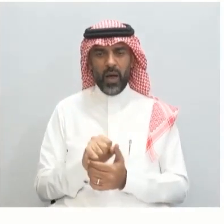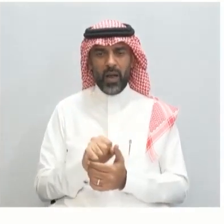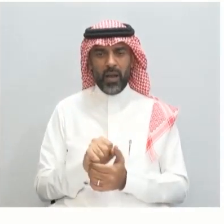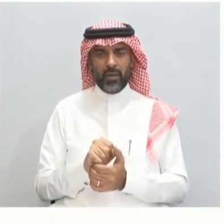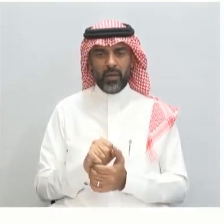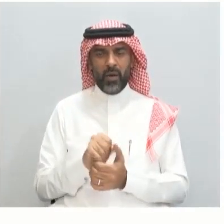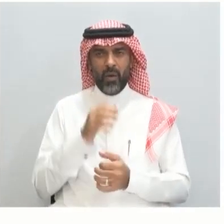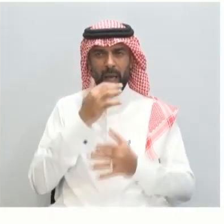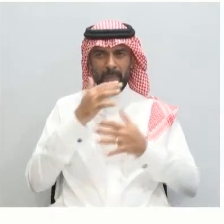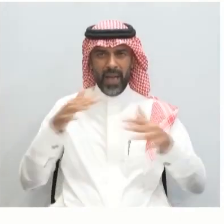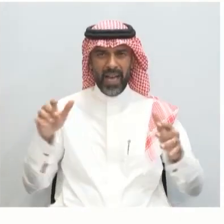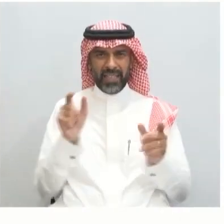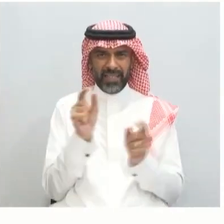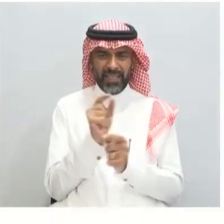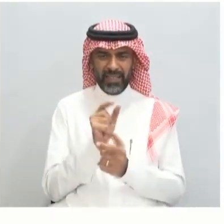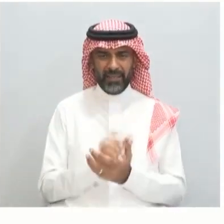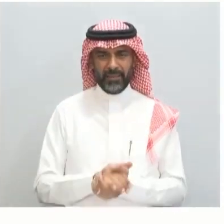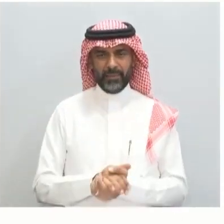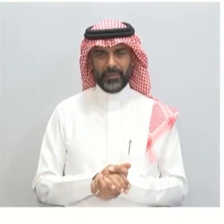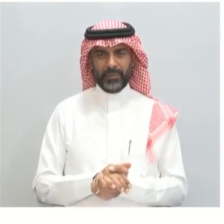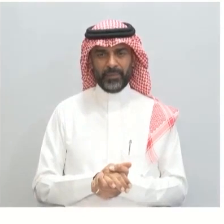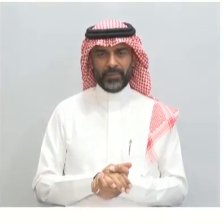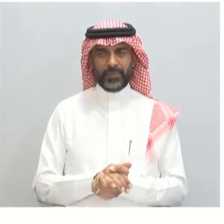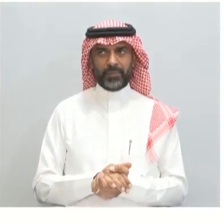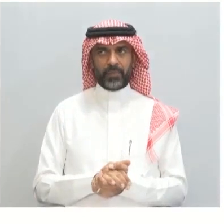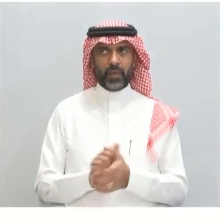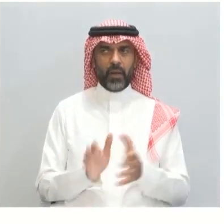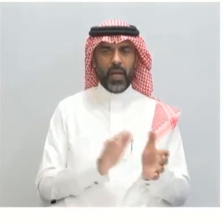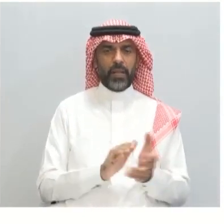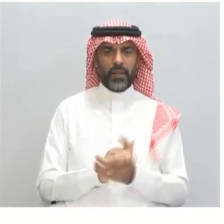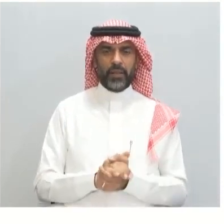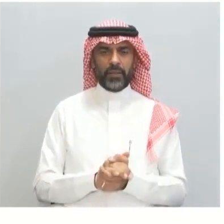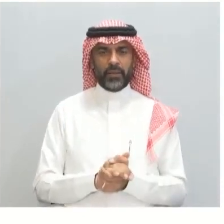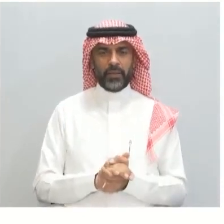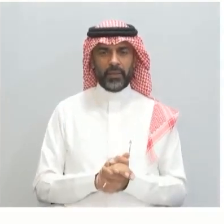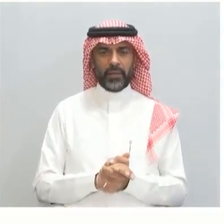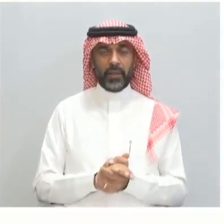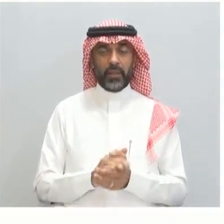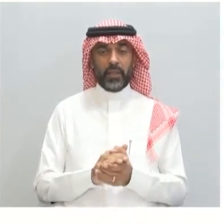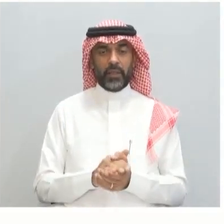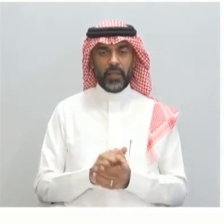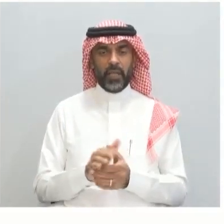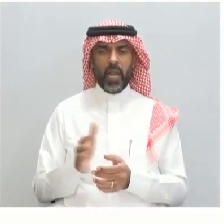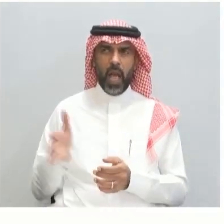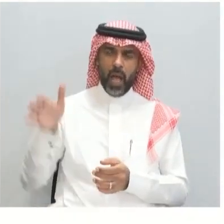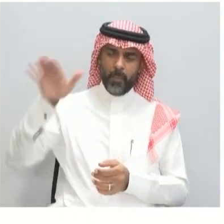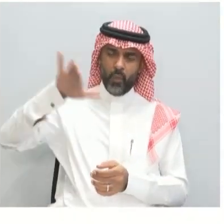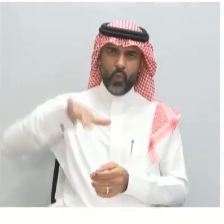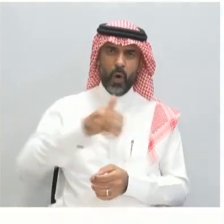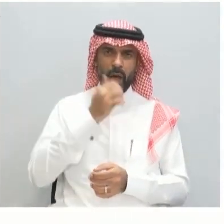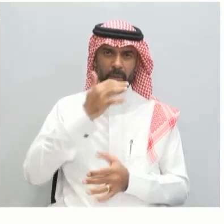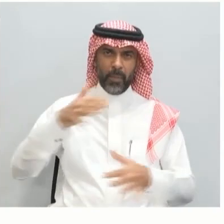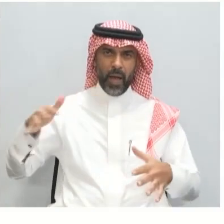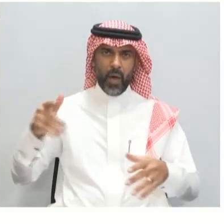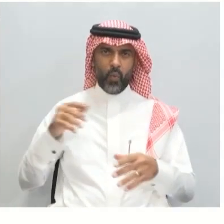بالبحار الهامشيه ولها امثلتها ومن ثم انتقلنا الى الامواج والمد